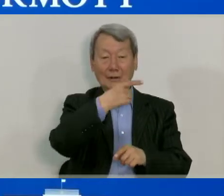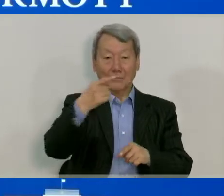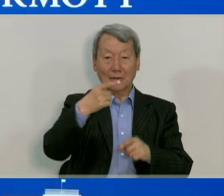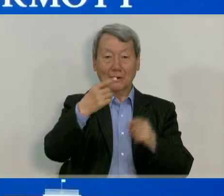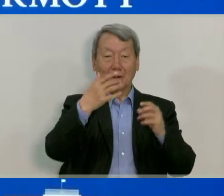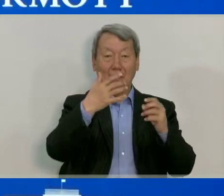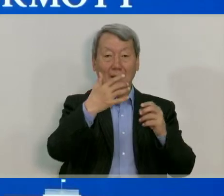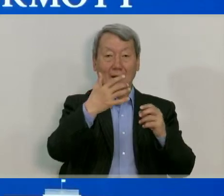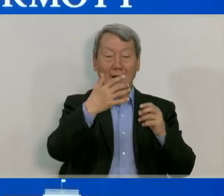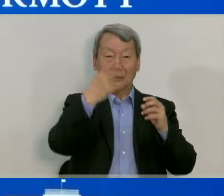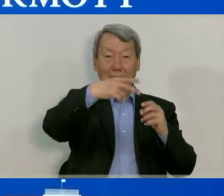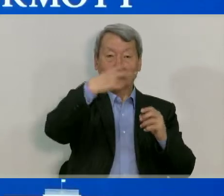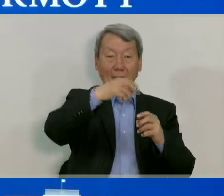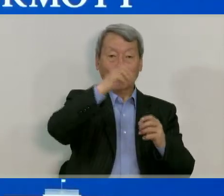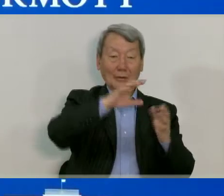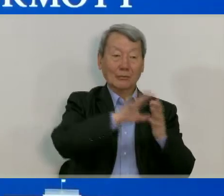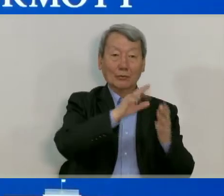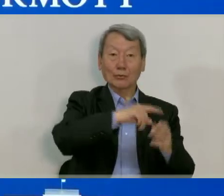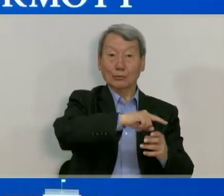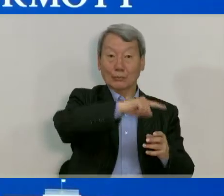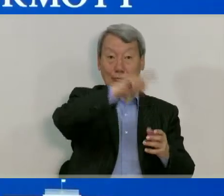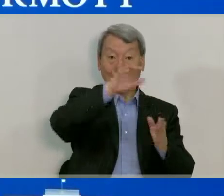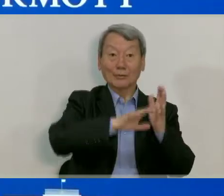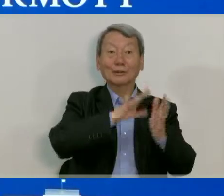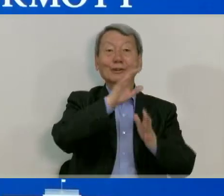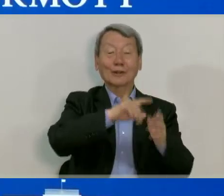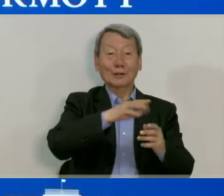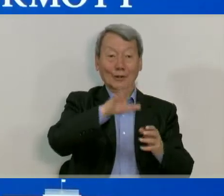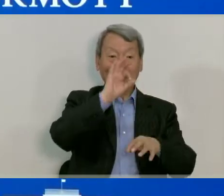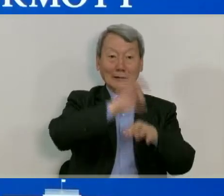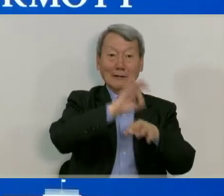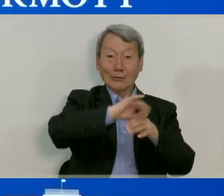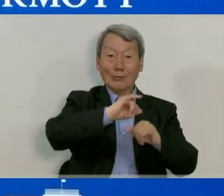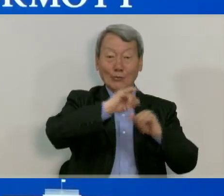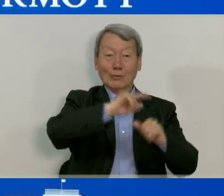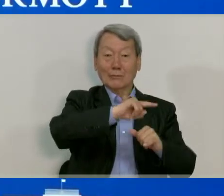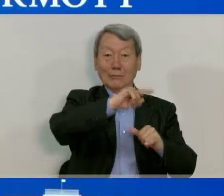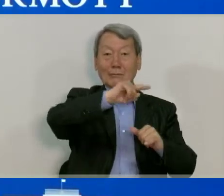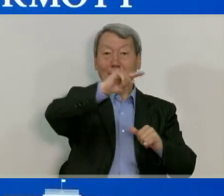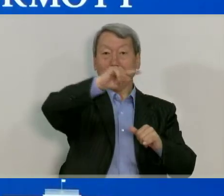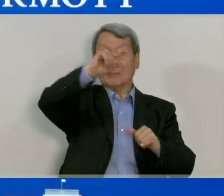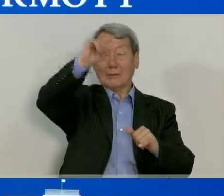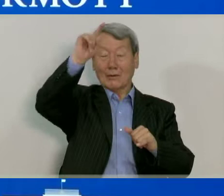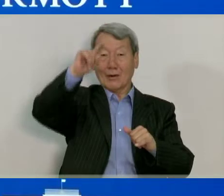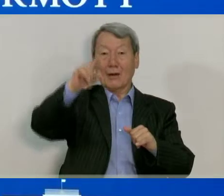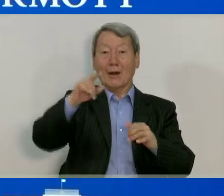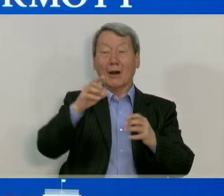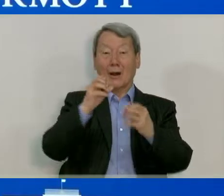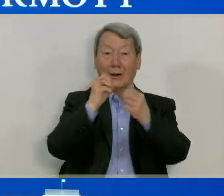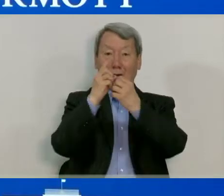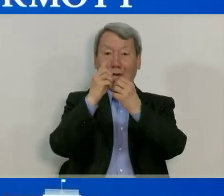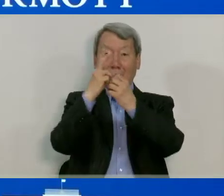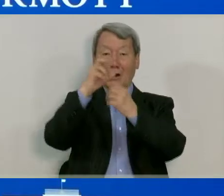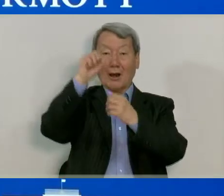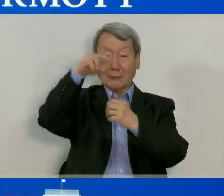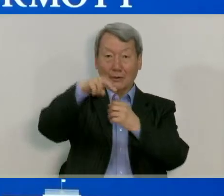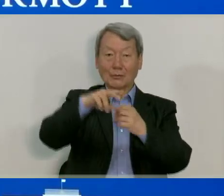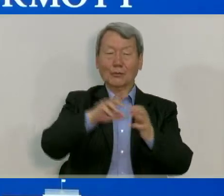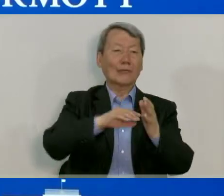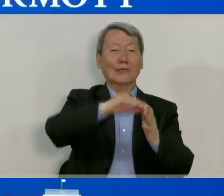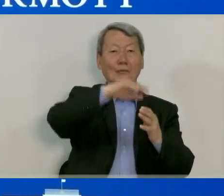5-20 апрелге чейин эң бийик көрсөткүчтөр турду. Республикабызда эң бийик көрсөткүч 11-12 апрелде